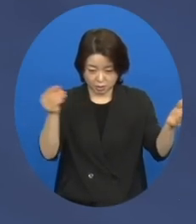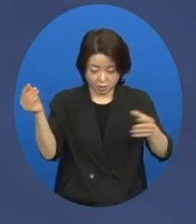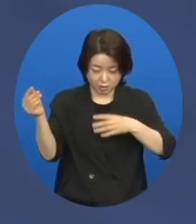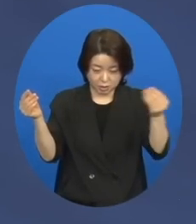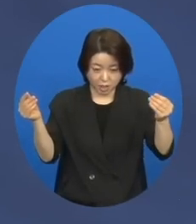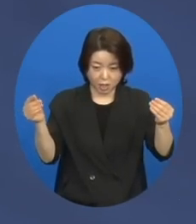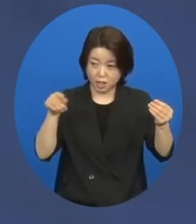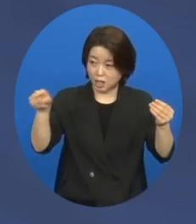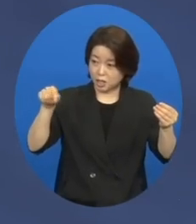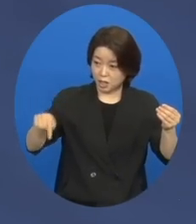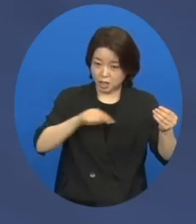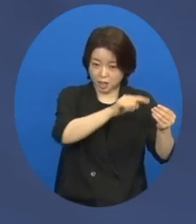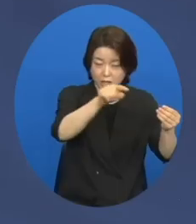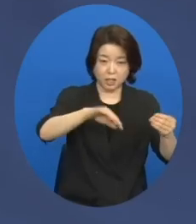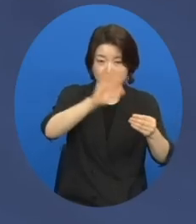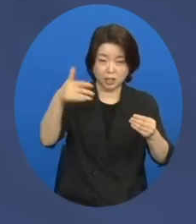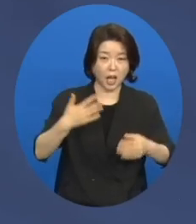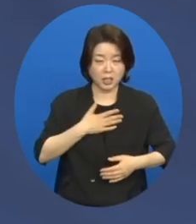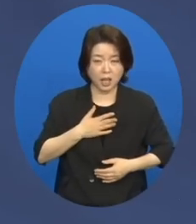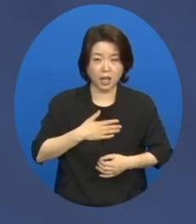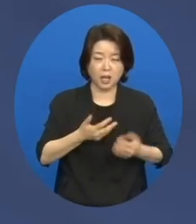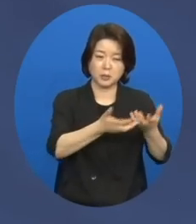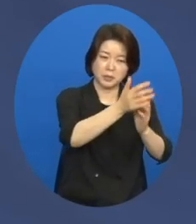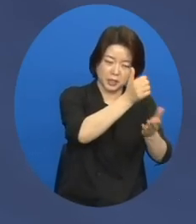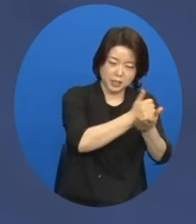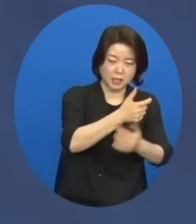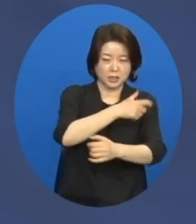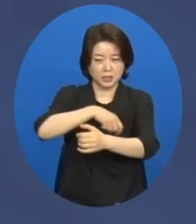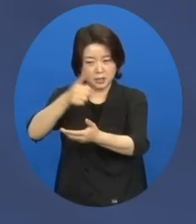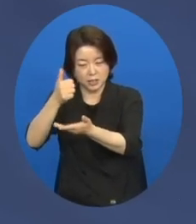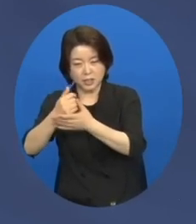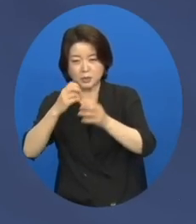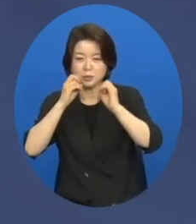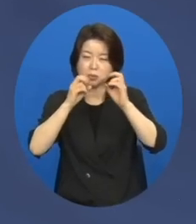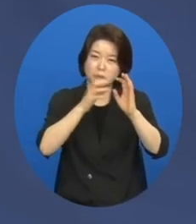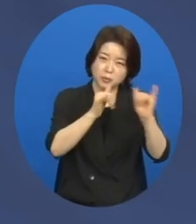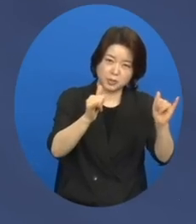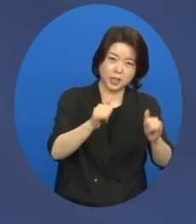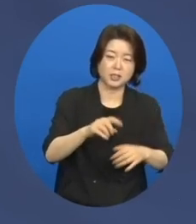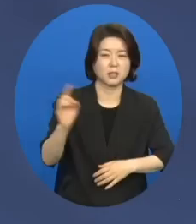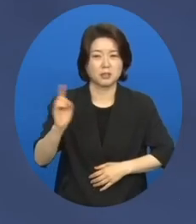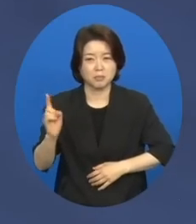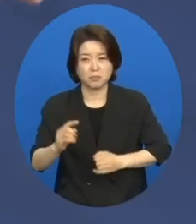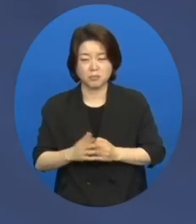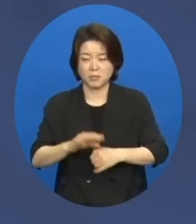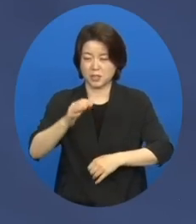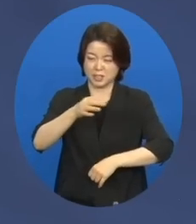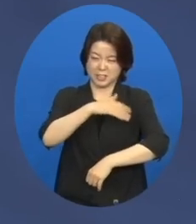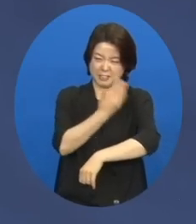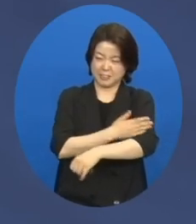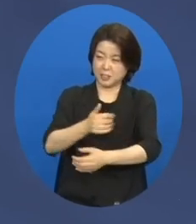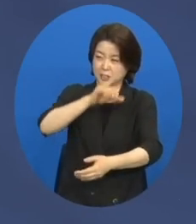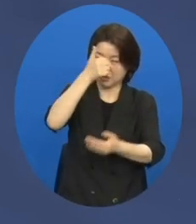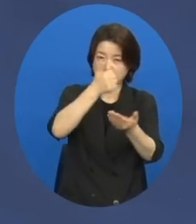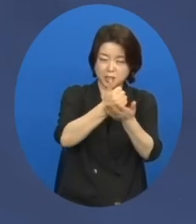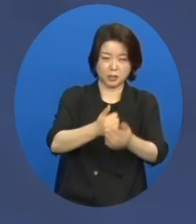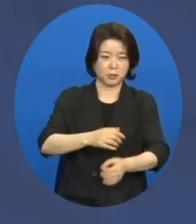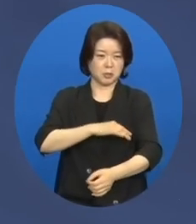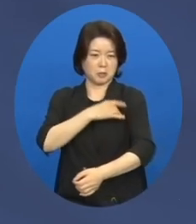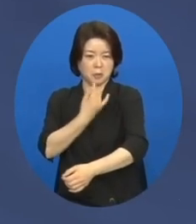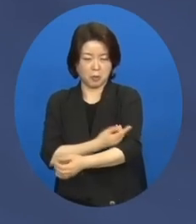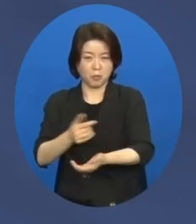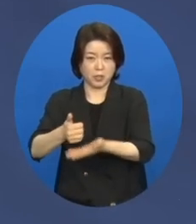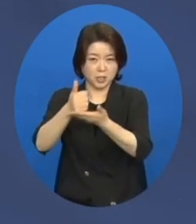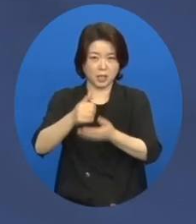알았는데 뭐 회장님의 이사장님의 선교사님의 뭐 능력 있는 장로님의 권사님의